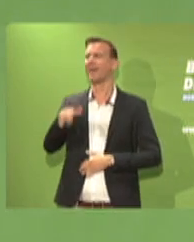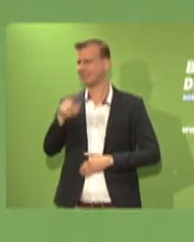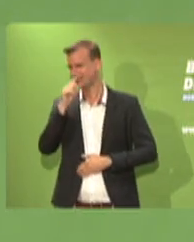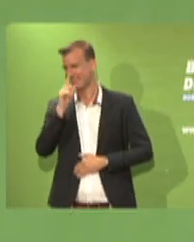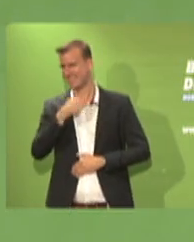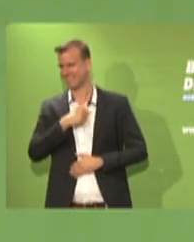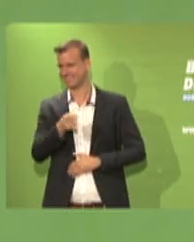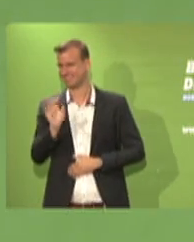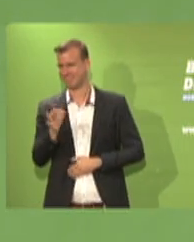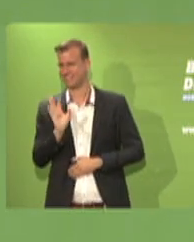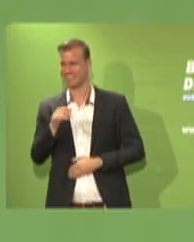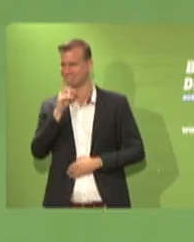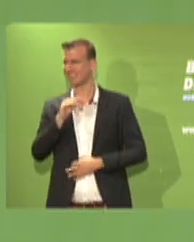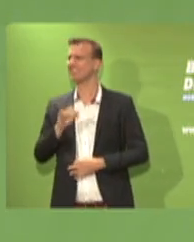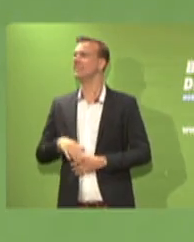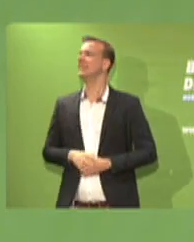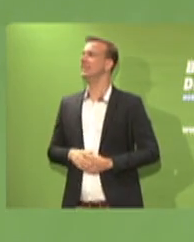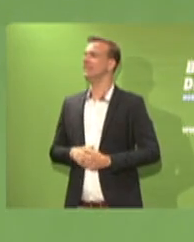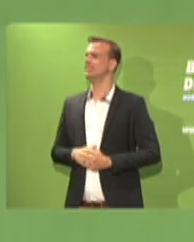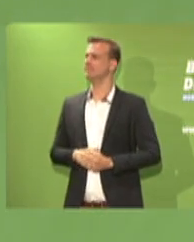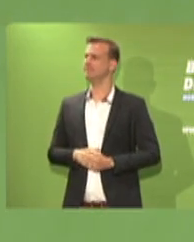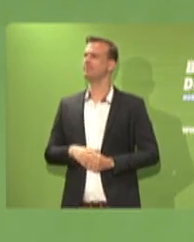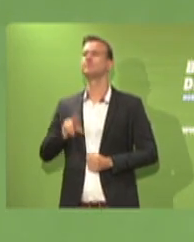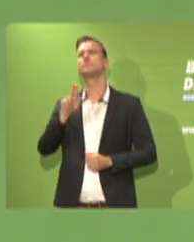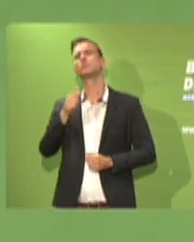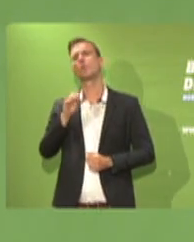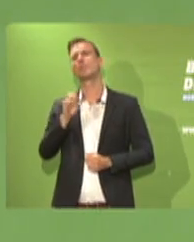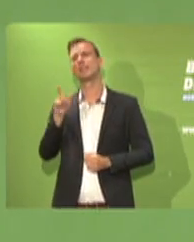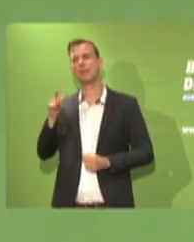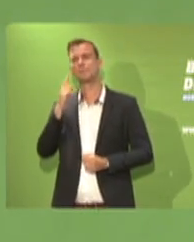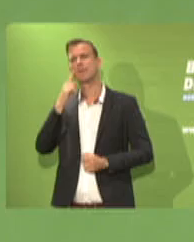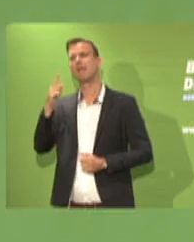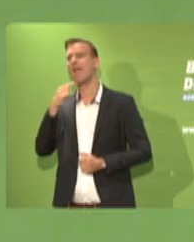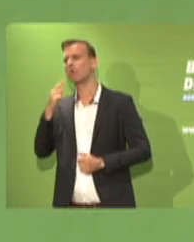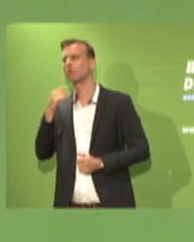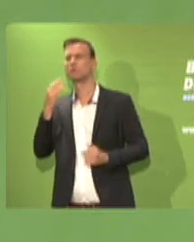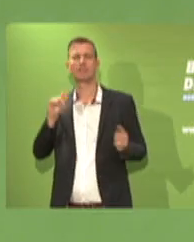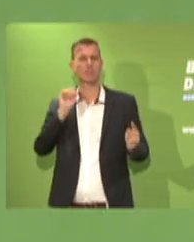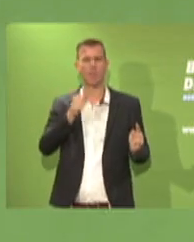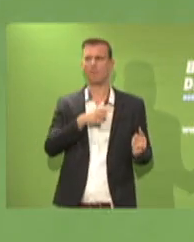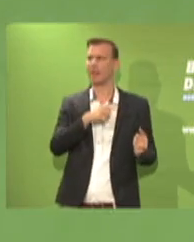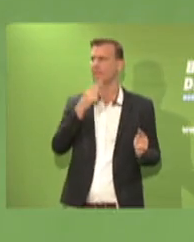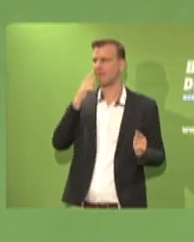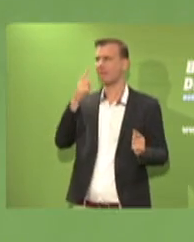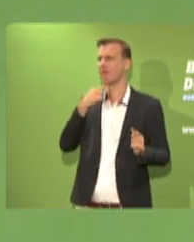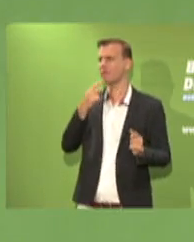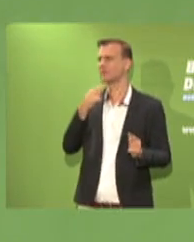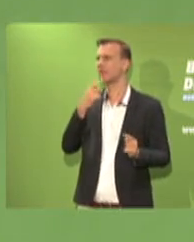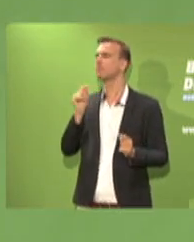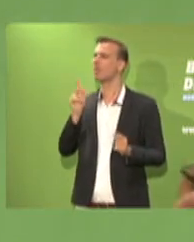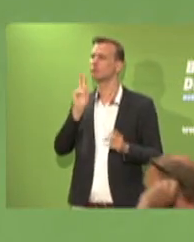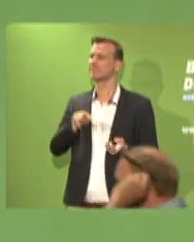Aber Ute hatte eine Bemerkung und nachher ist sie nochmal gefallen. Ute hat davon geredet, von den